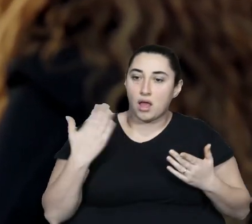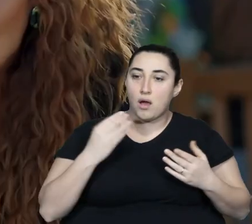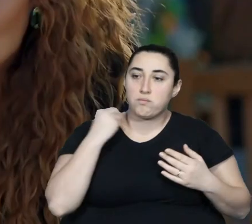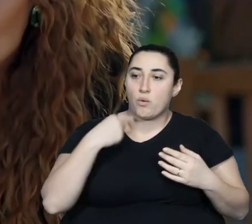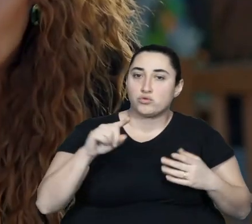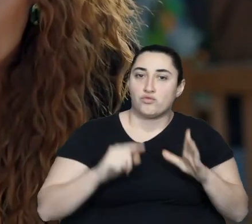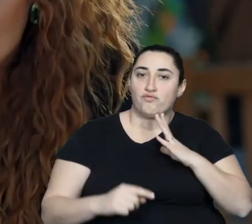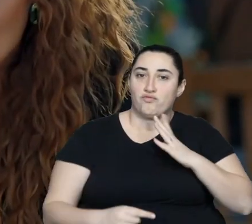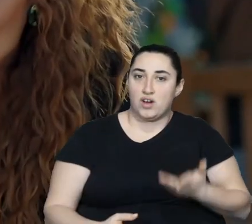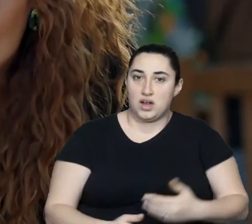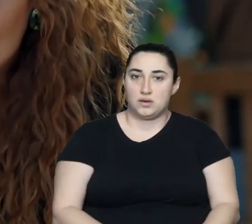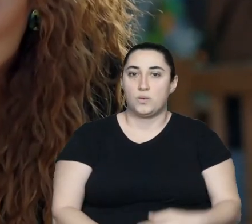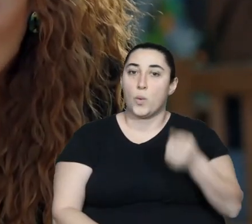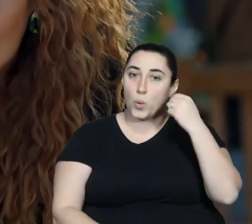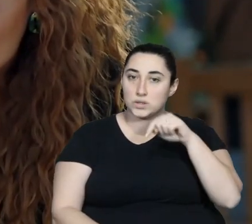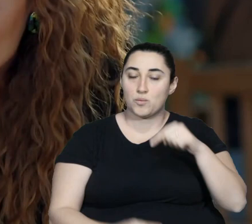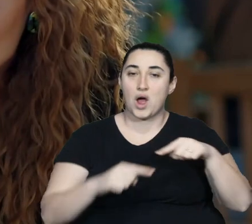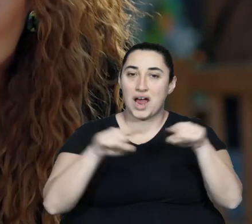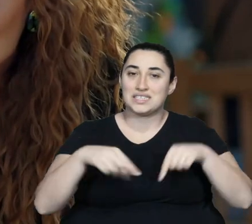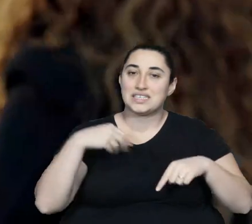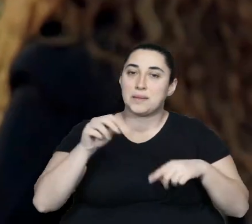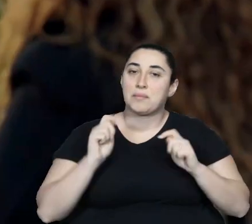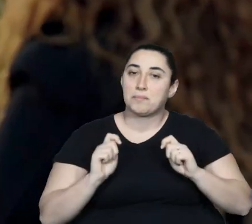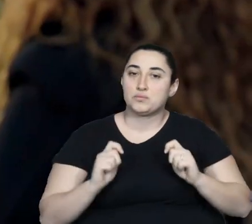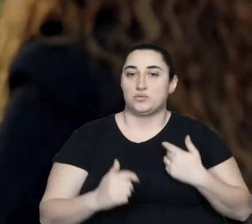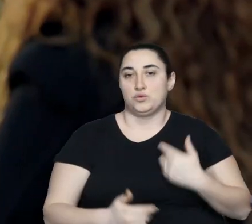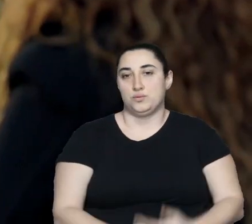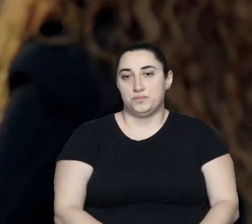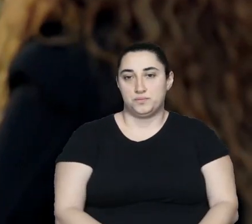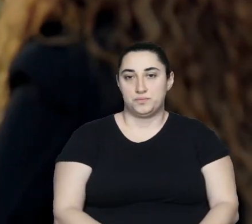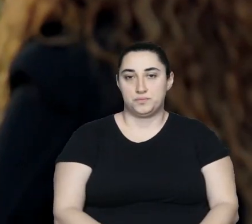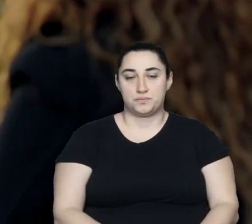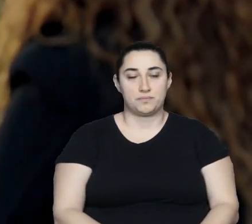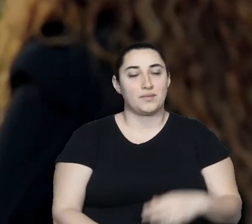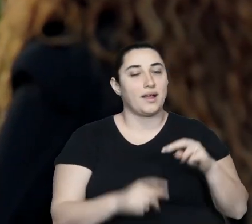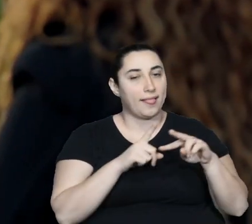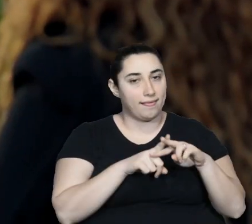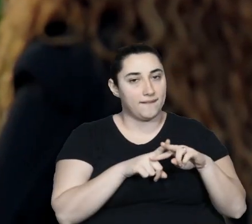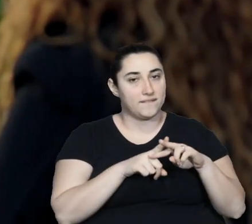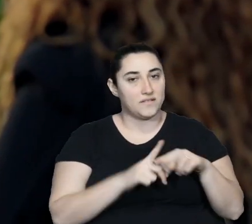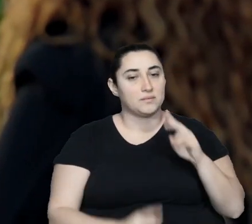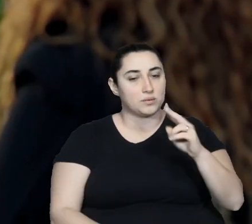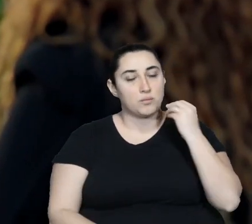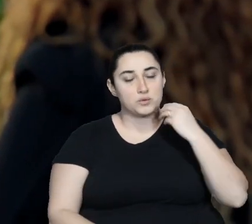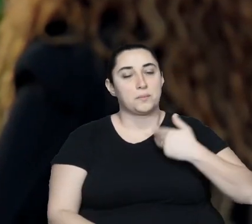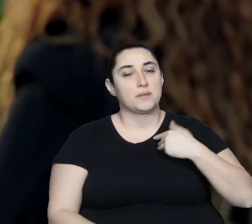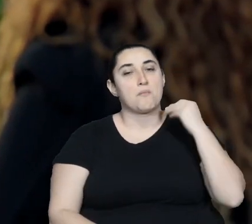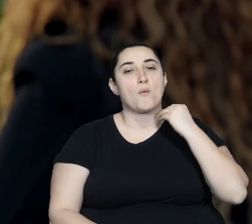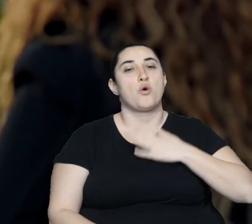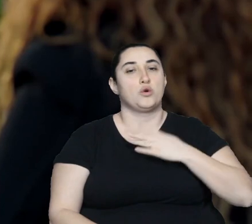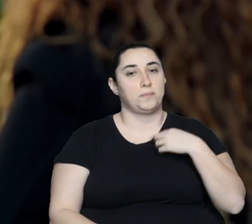bir sürü borcum var. O yüzden de bu arsayı satmak zorundayım. Alev, senin borcun benim borcum